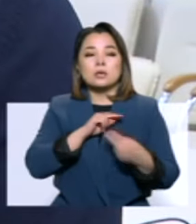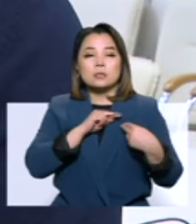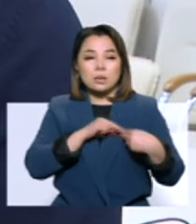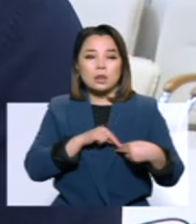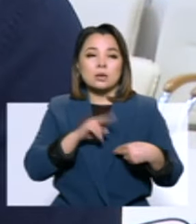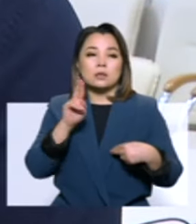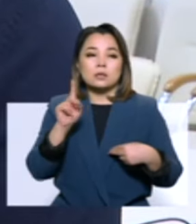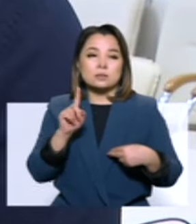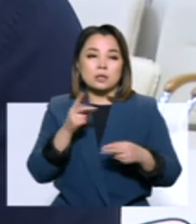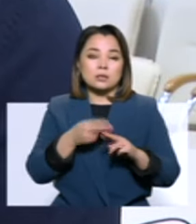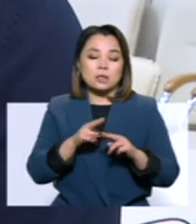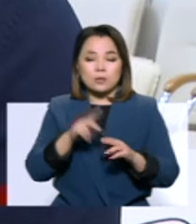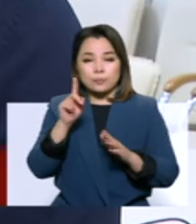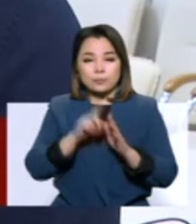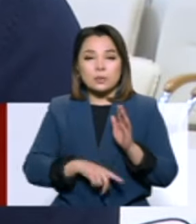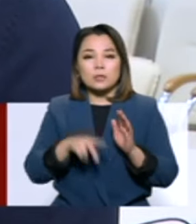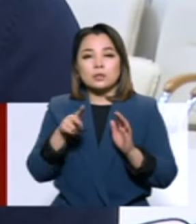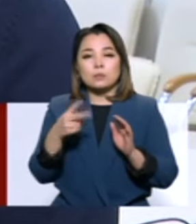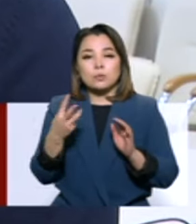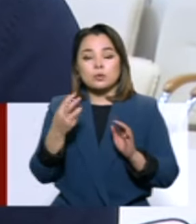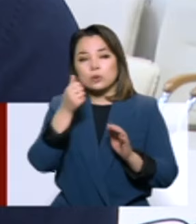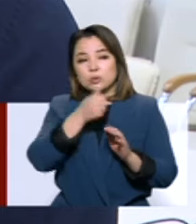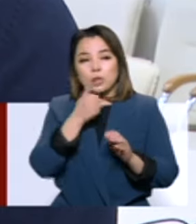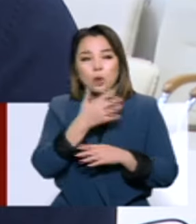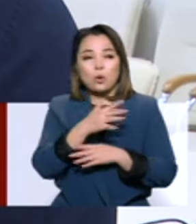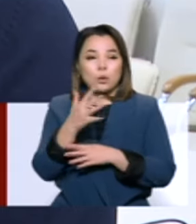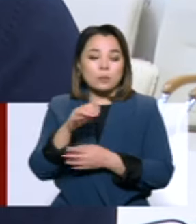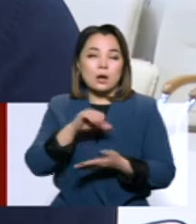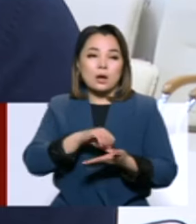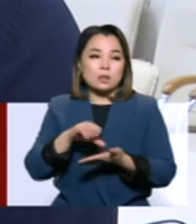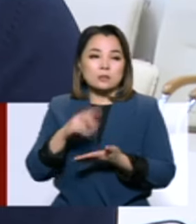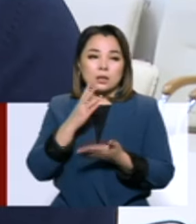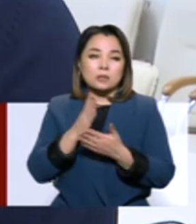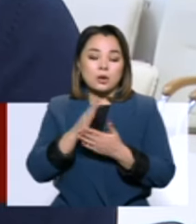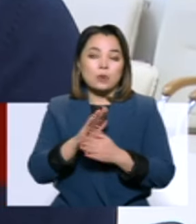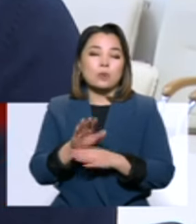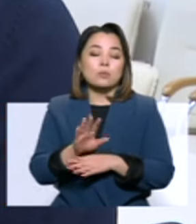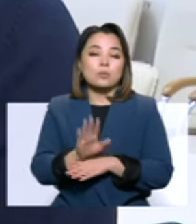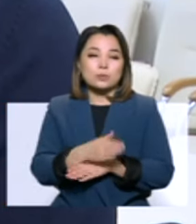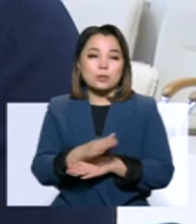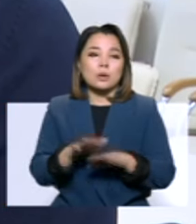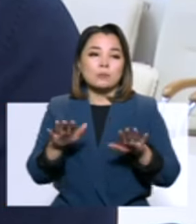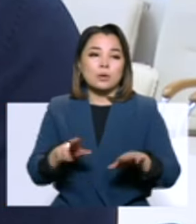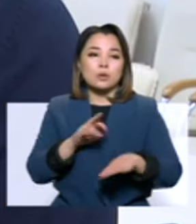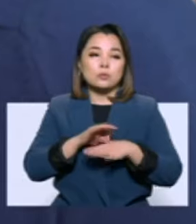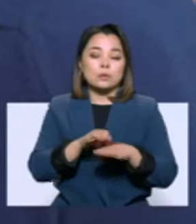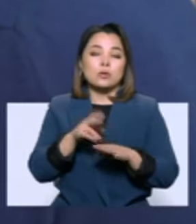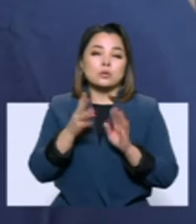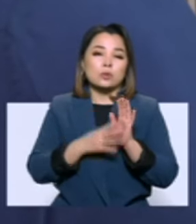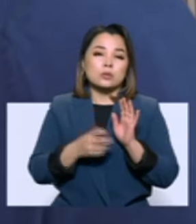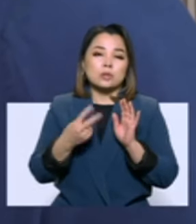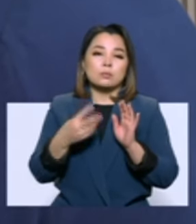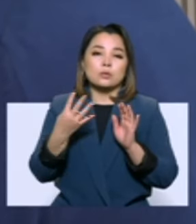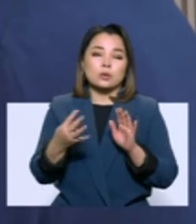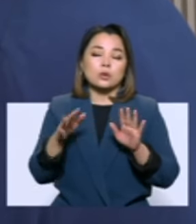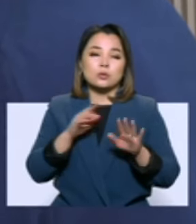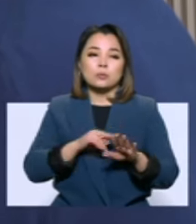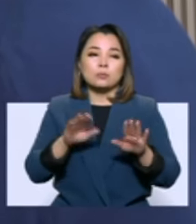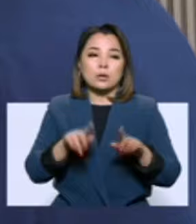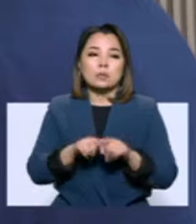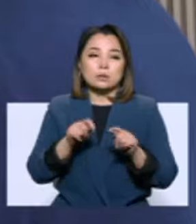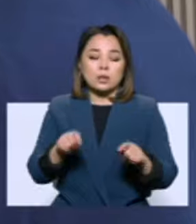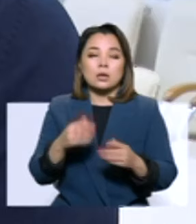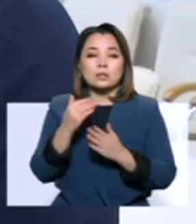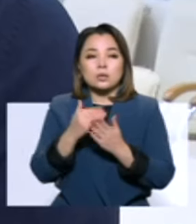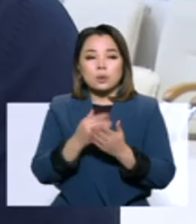сайтының мәліметтеріне сүйенетін болсақ, 2023 жылы орманшыларға қатысты бос жұмыс орындарының саны 924 бос жұмыс орнын құрады. Ал